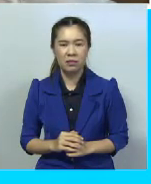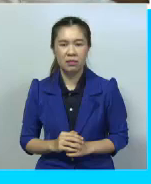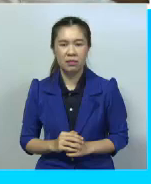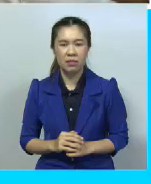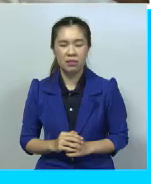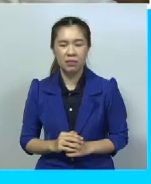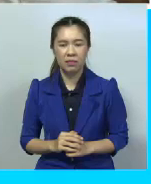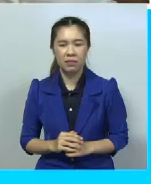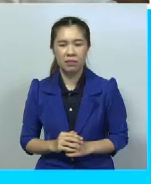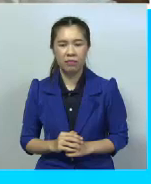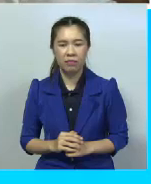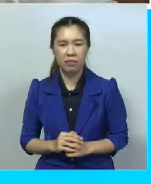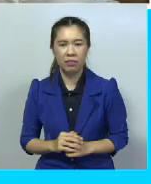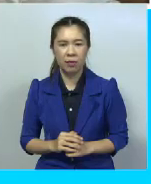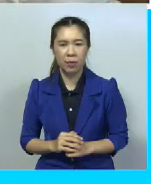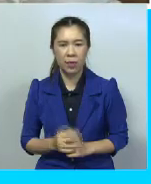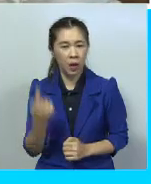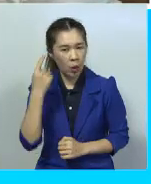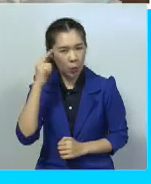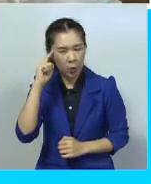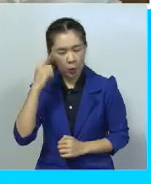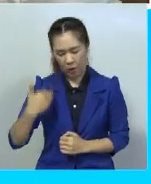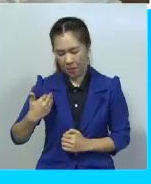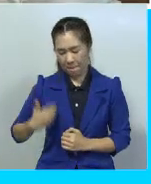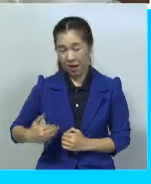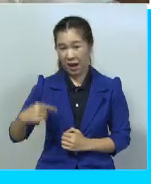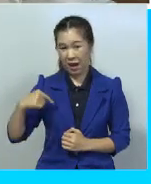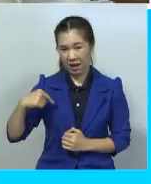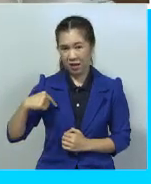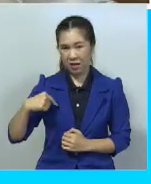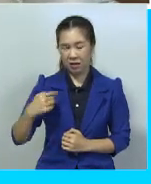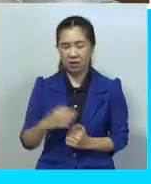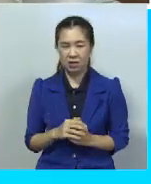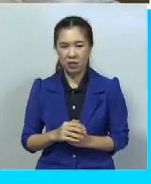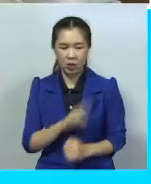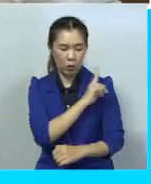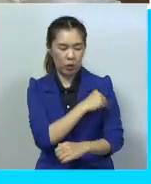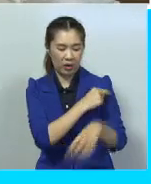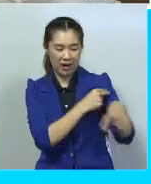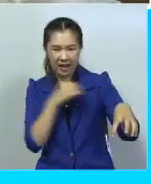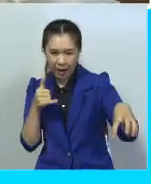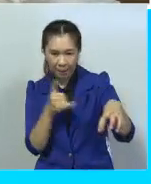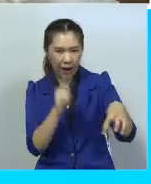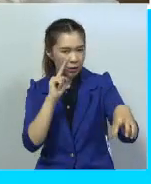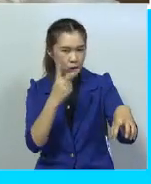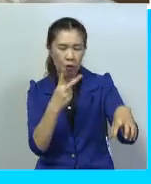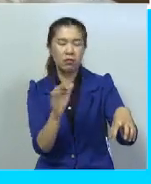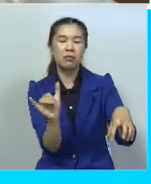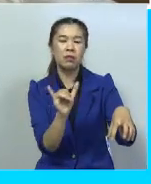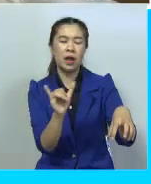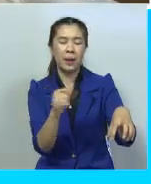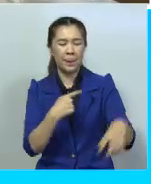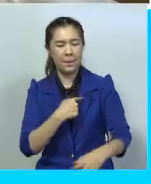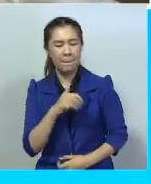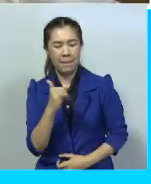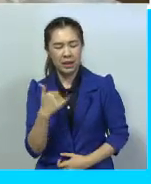อนนี้อะไรอย่างเงี ้ ย ก็ยังไม่รู้ว่าเขาว่าข้างในเป็นยังไงบ้างคือหนูยังไม่ได้กลับไปนะคลินิกเลยอะค่ะเพราะว่าไม่แน่ใจว่าจะต้อง